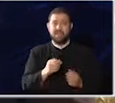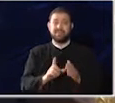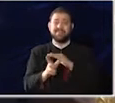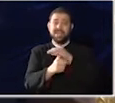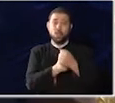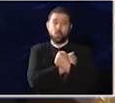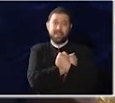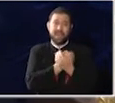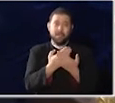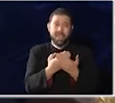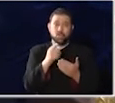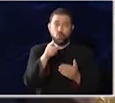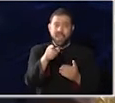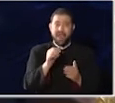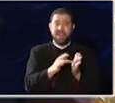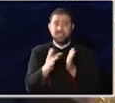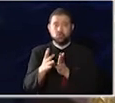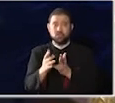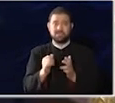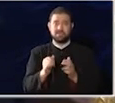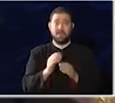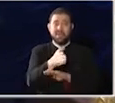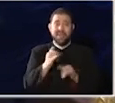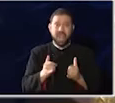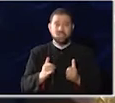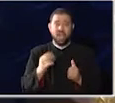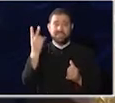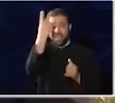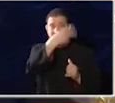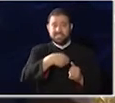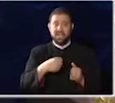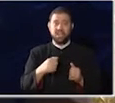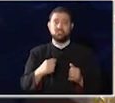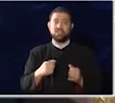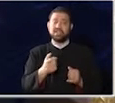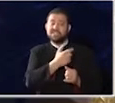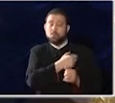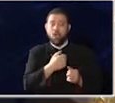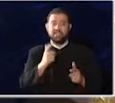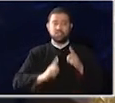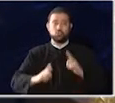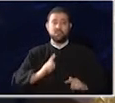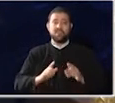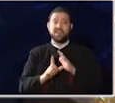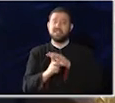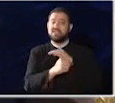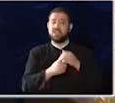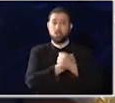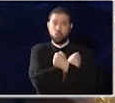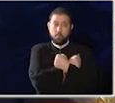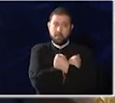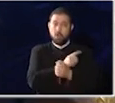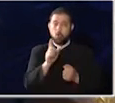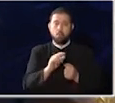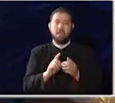El. Și prin aceasta înțelegem că se poate suferi și din iubire și nu numai din